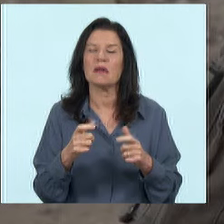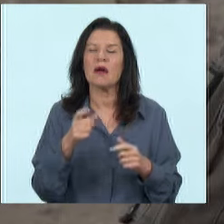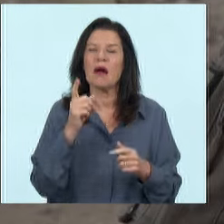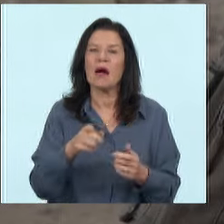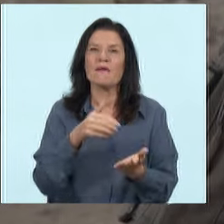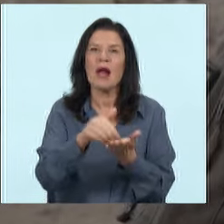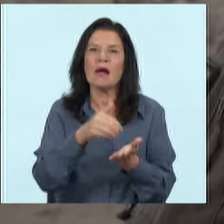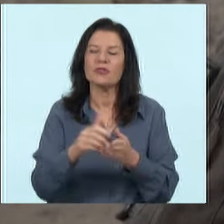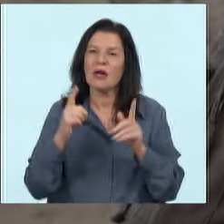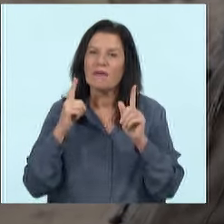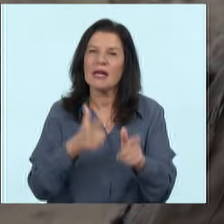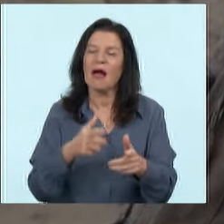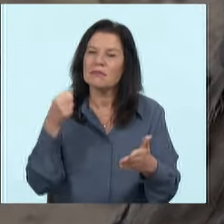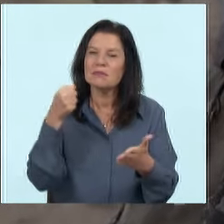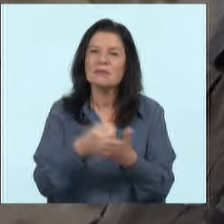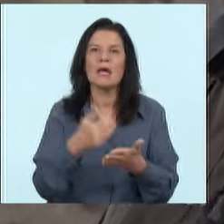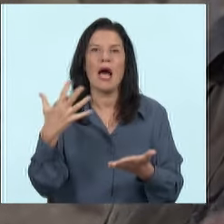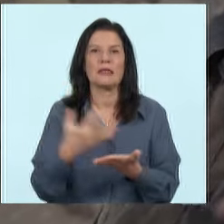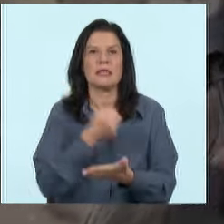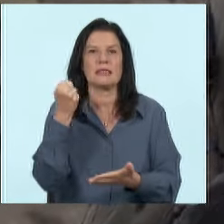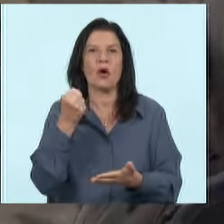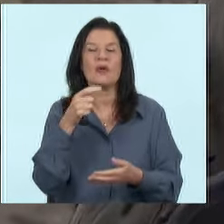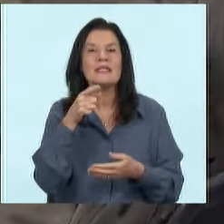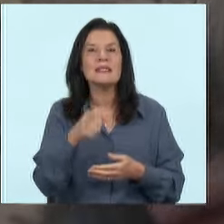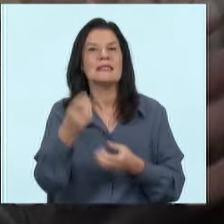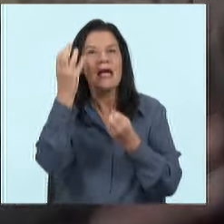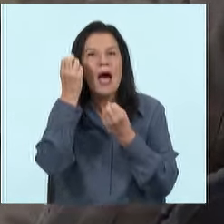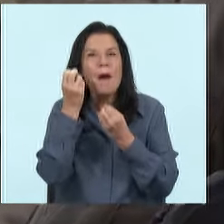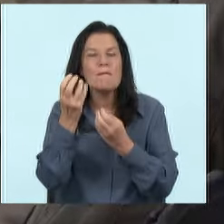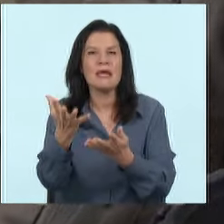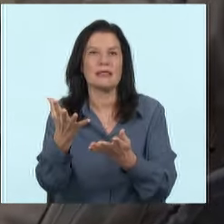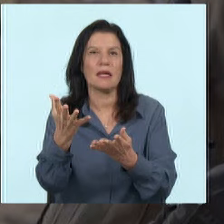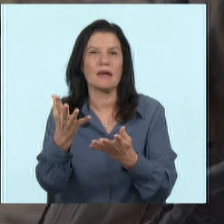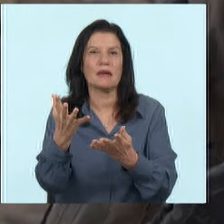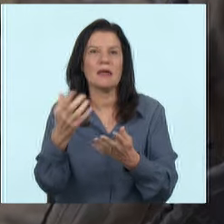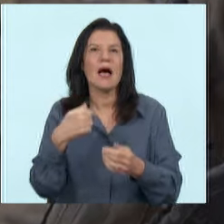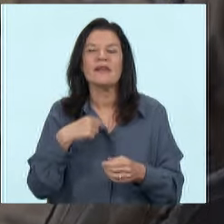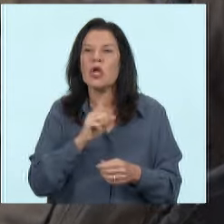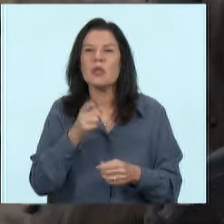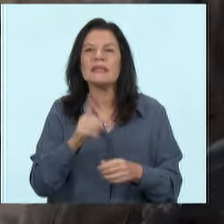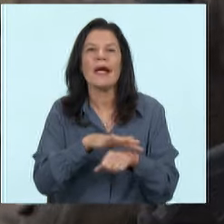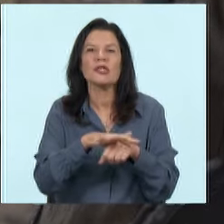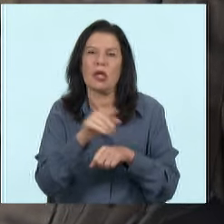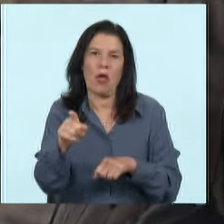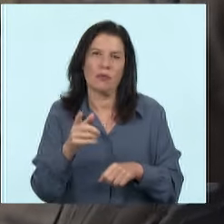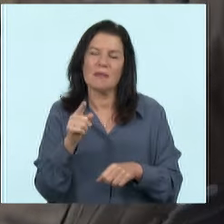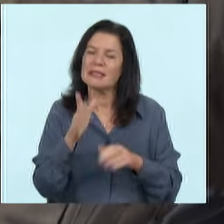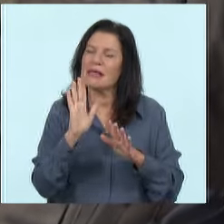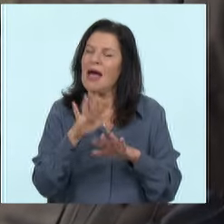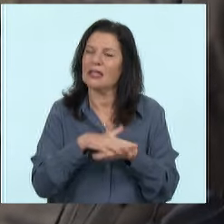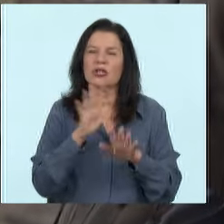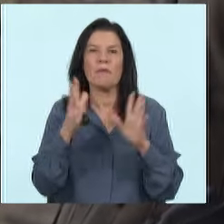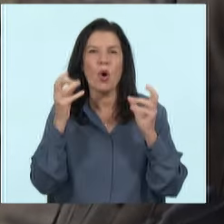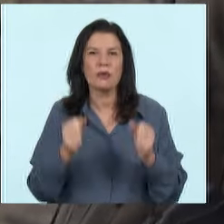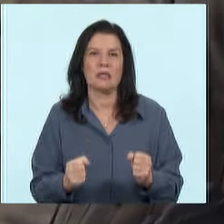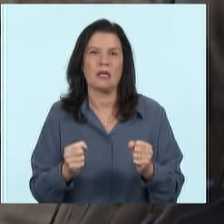עד הניצחון. זה באמת מסר שעולה אליי מהלוחמים. אני לא צריך לנעום על זה, זה חזק פה מאוד. ואני חושב שזה גם המורשת,